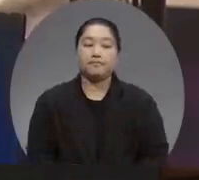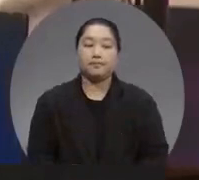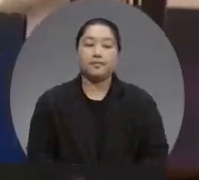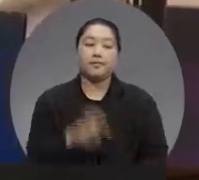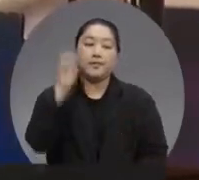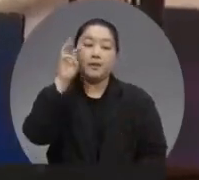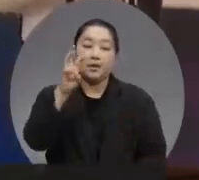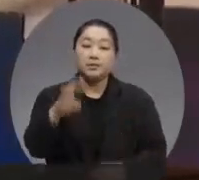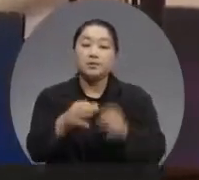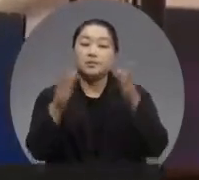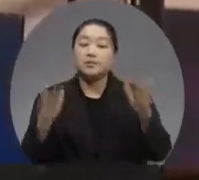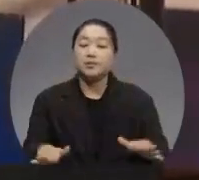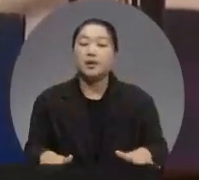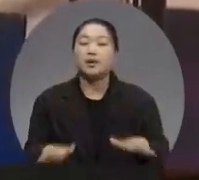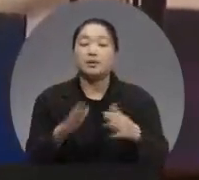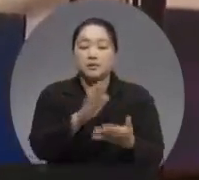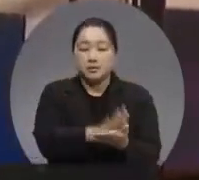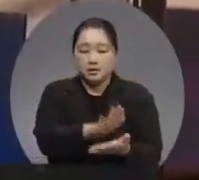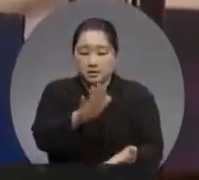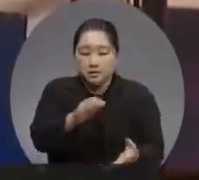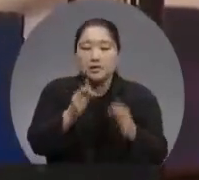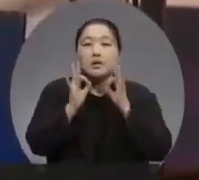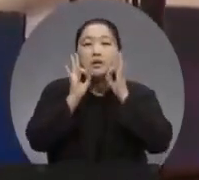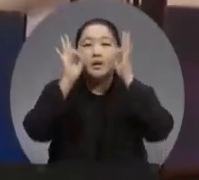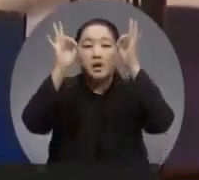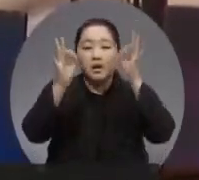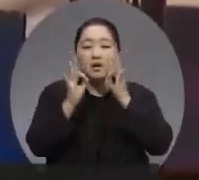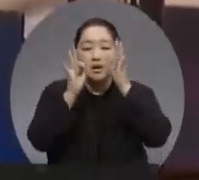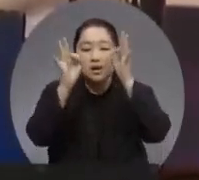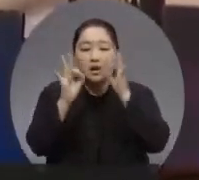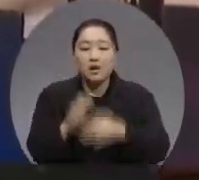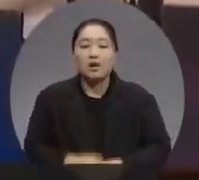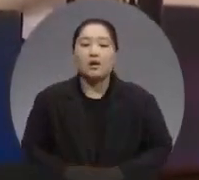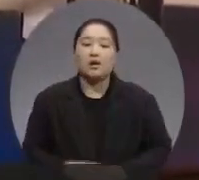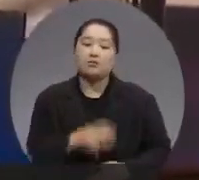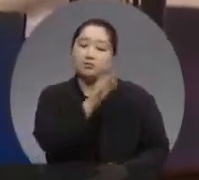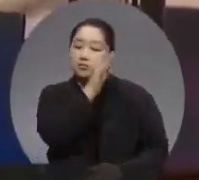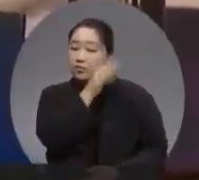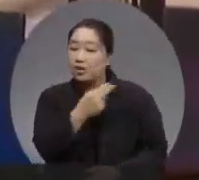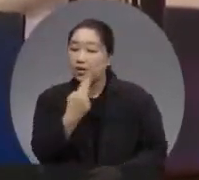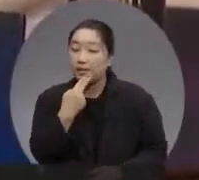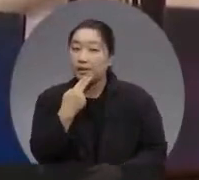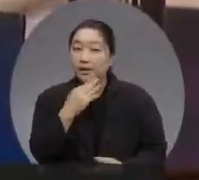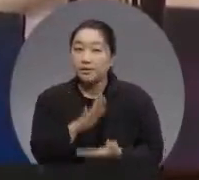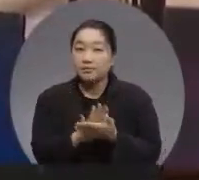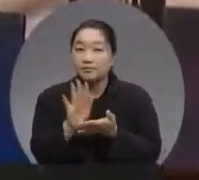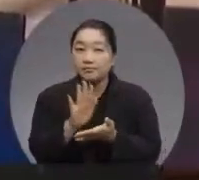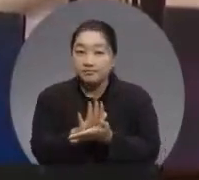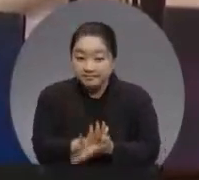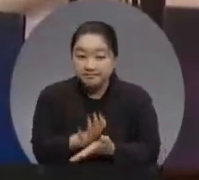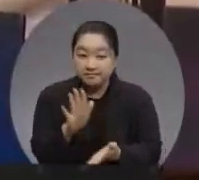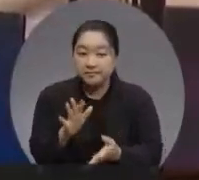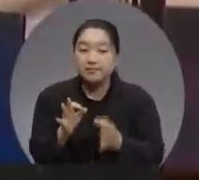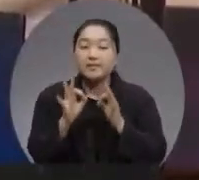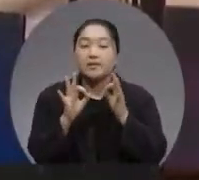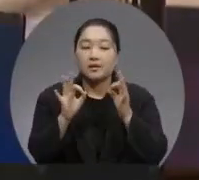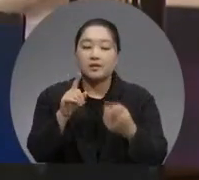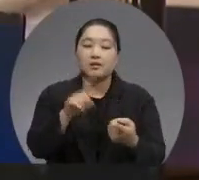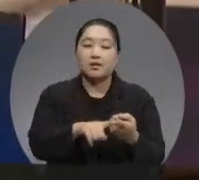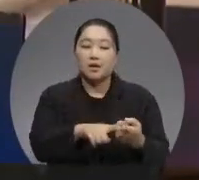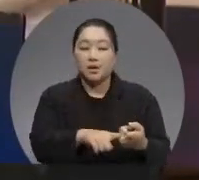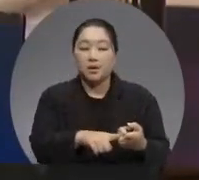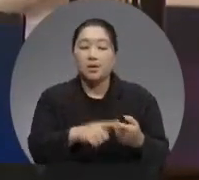이 기간 정말 뜨겁게 또 열심히 최선을 다해서 부끄럽지 않게 노력해서